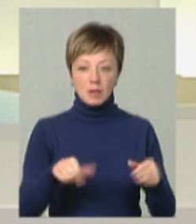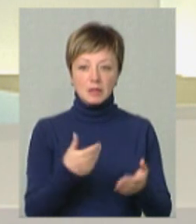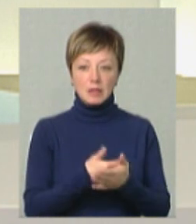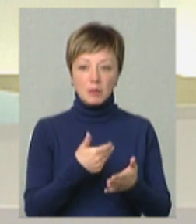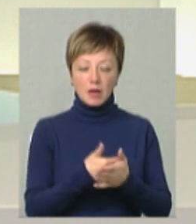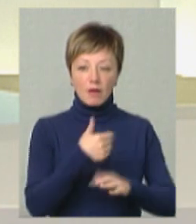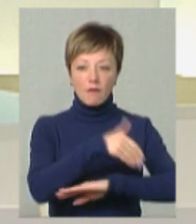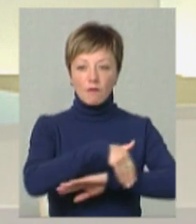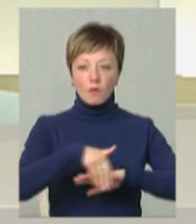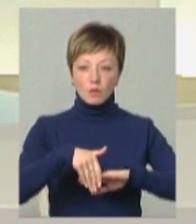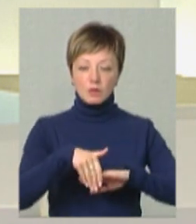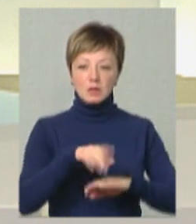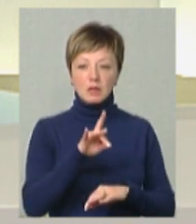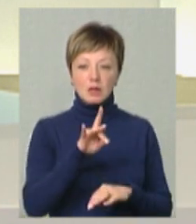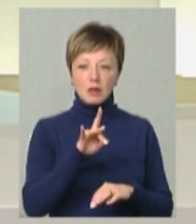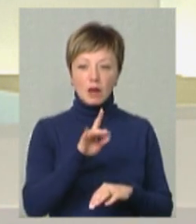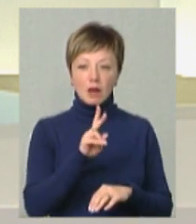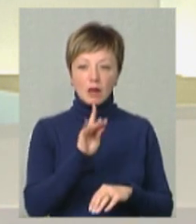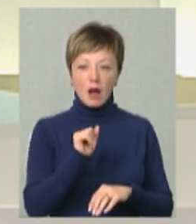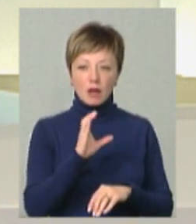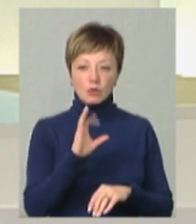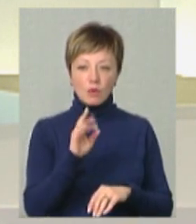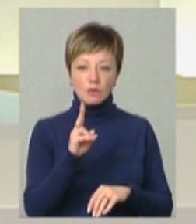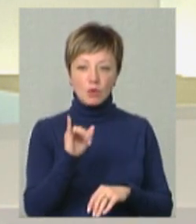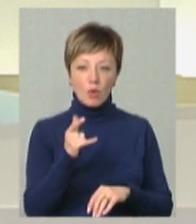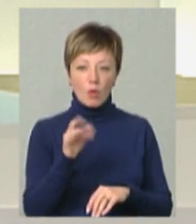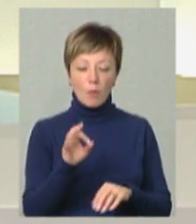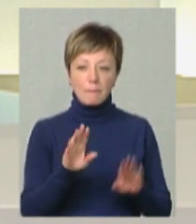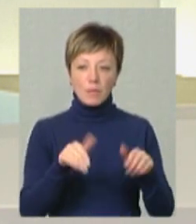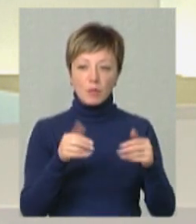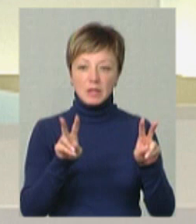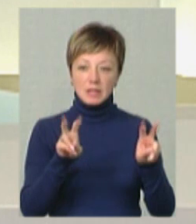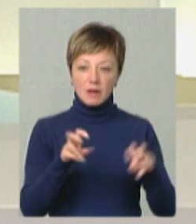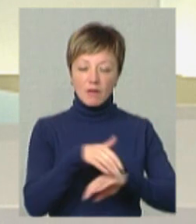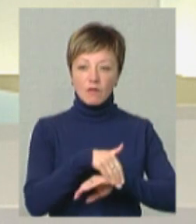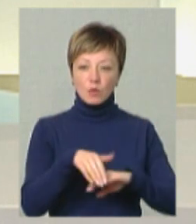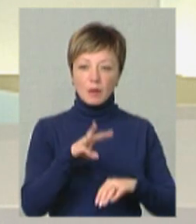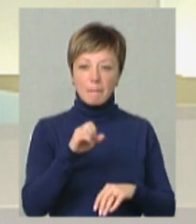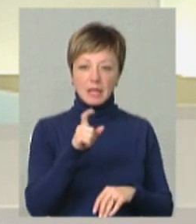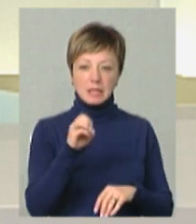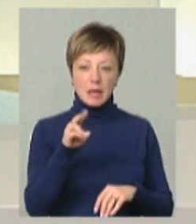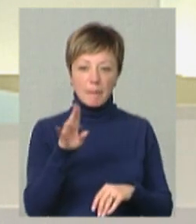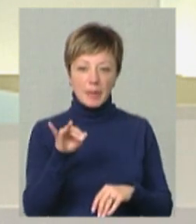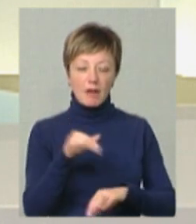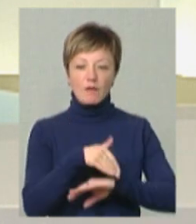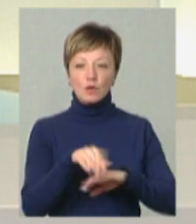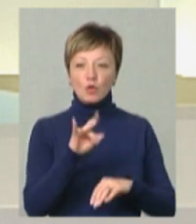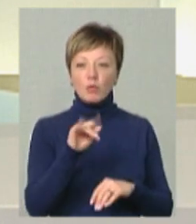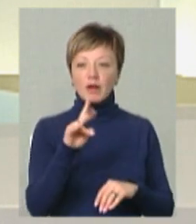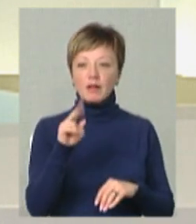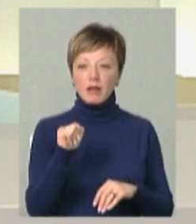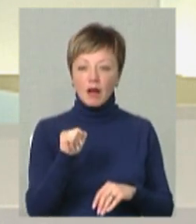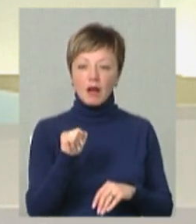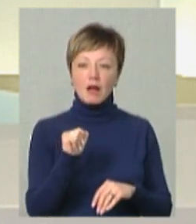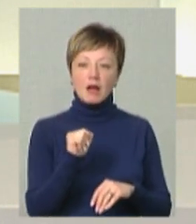Наприклад, вулицю Маршала Красовського пропонується назвати вулицею Гетьмана Мазепи, вулицю Купріна